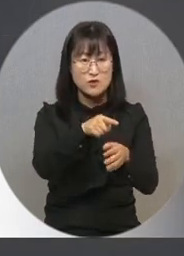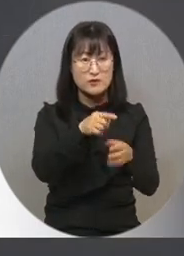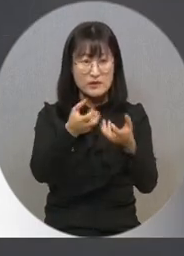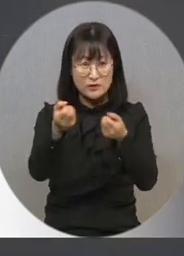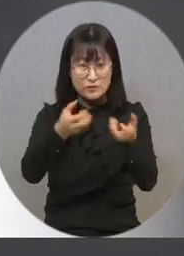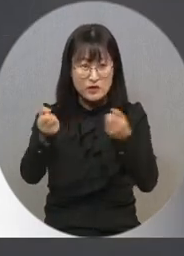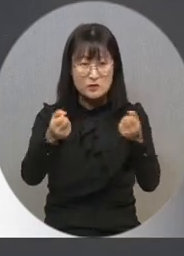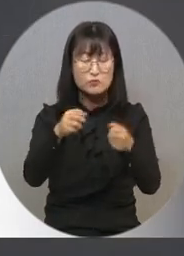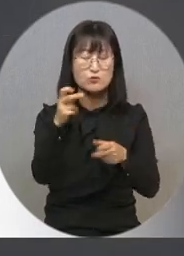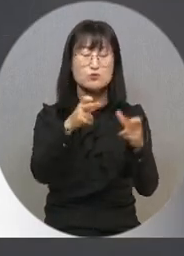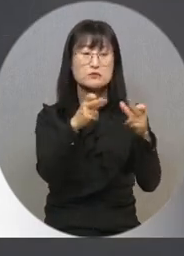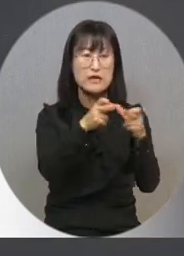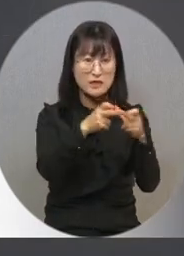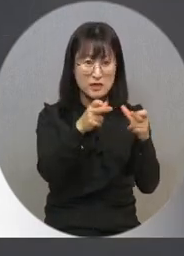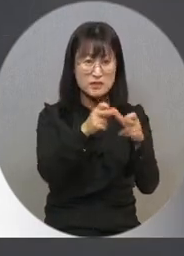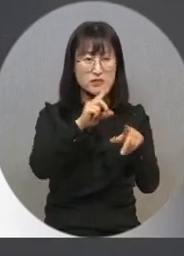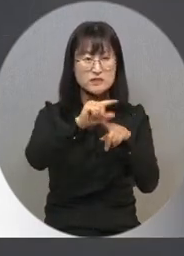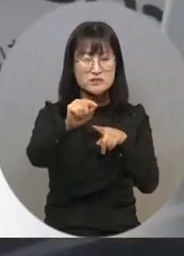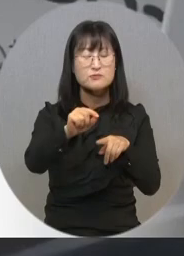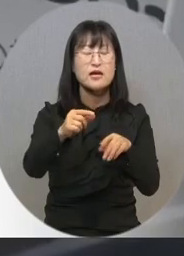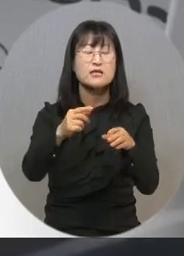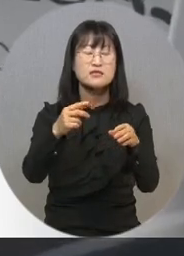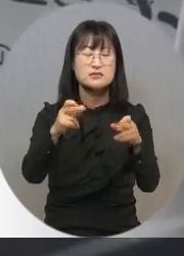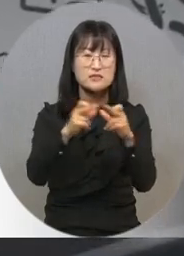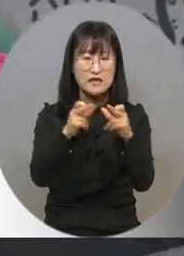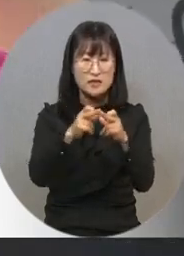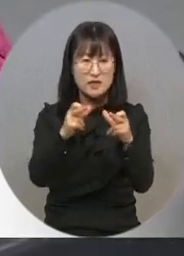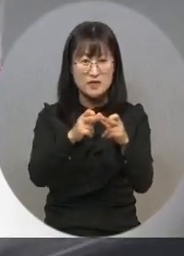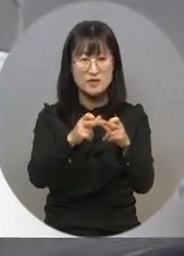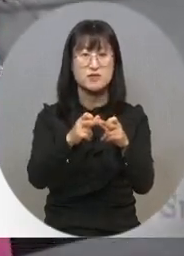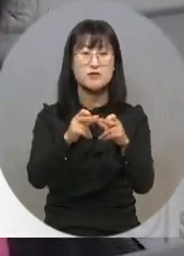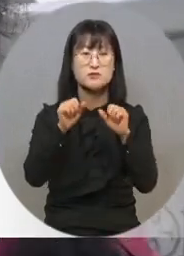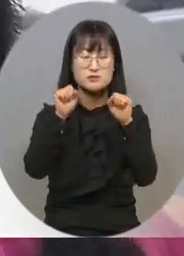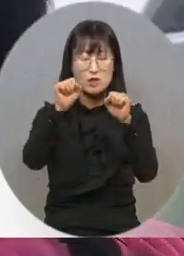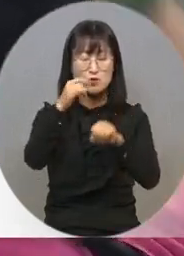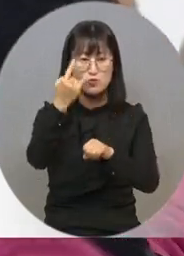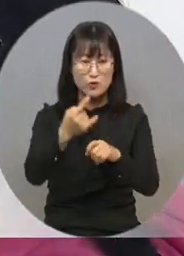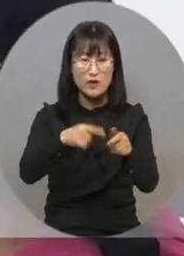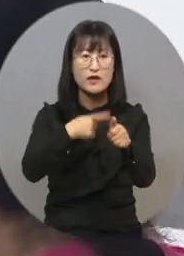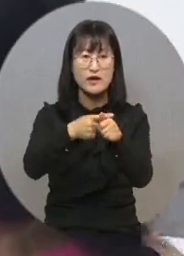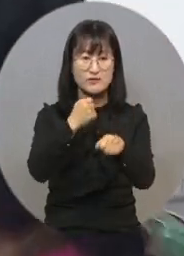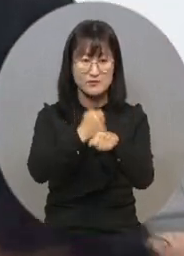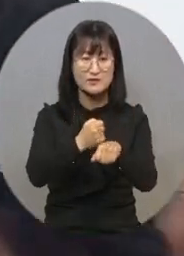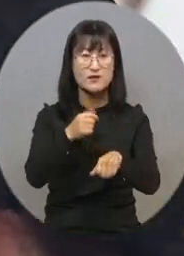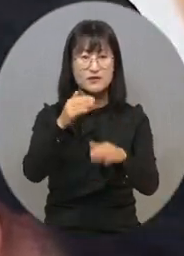장애인 스포츠클럽은 지방장애인체육회에 가입된 것으로 보는 내용을 담았습니다.